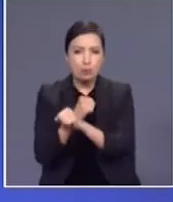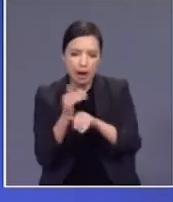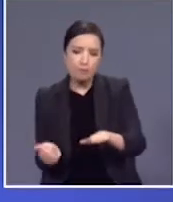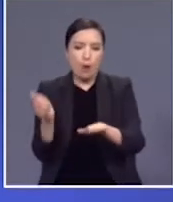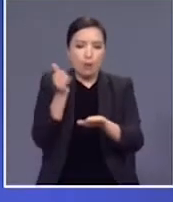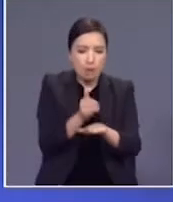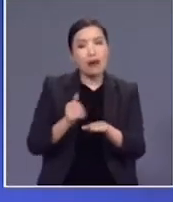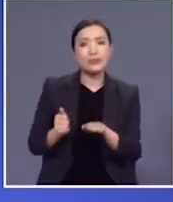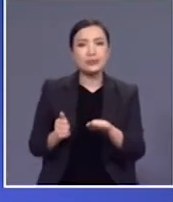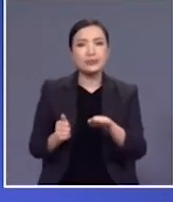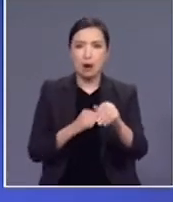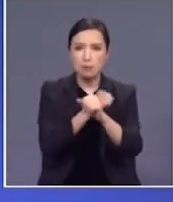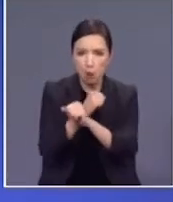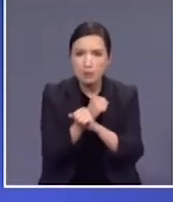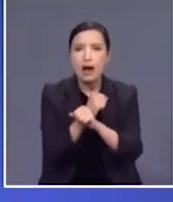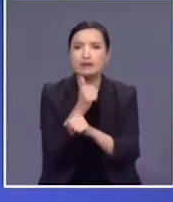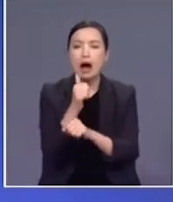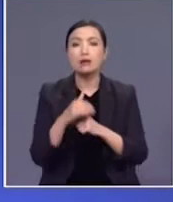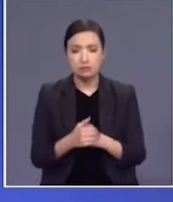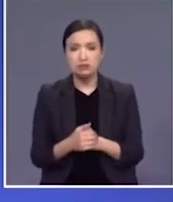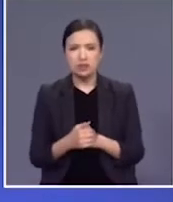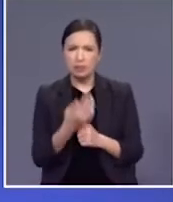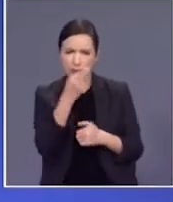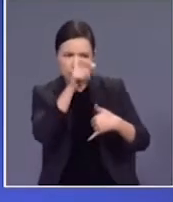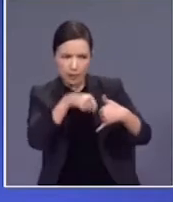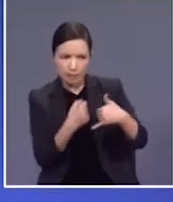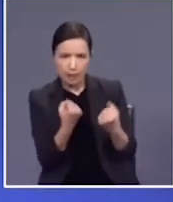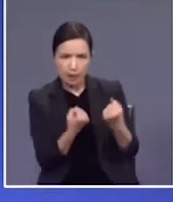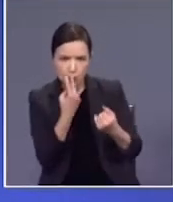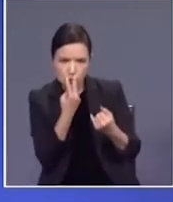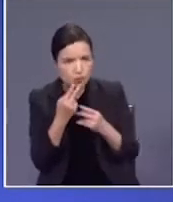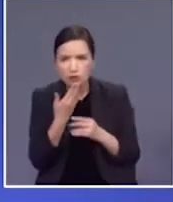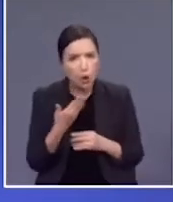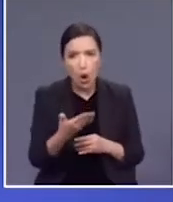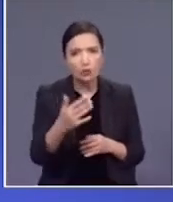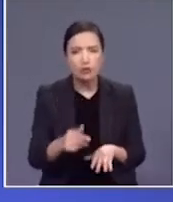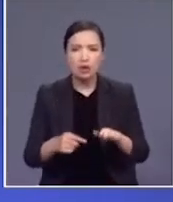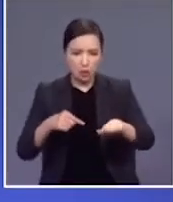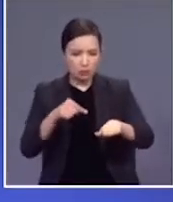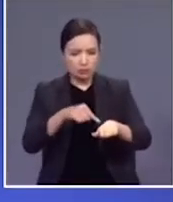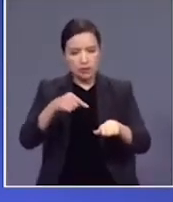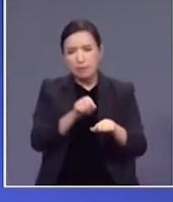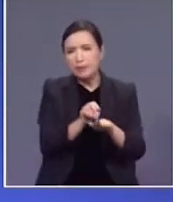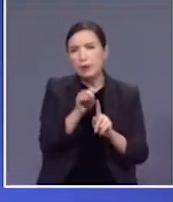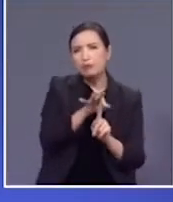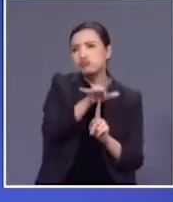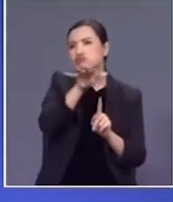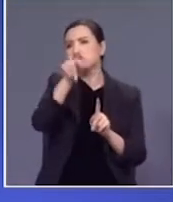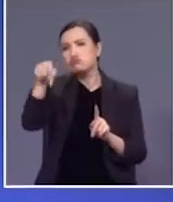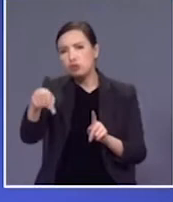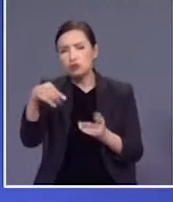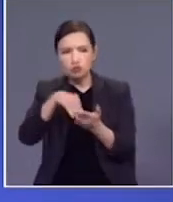เพิ่มประสิทธิภาพในการบริหารการเดินรถติดตามพฤติกรรมผู้ขับรถตลอดการให้บริการและยกระดับมาตรฐานการให้บริ